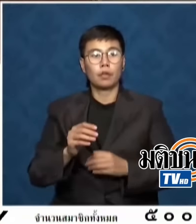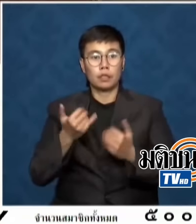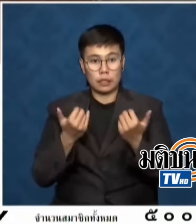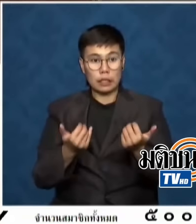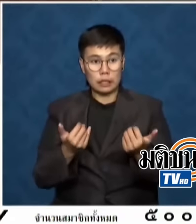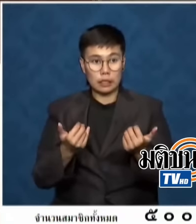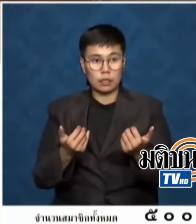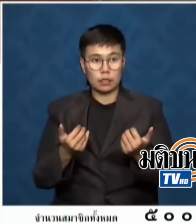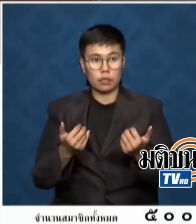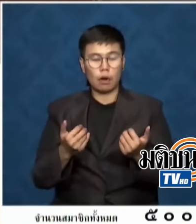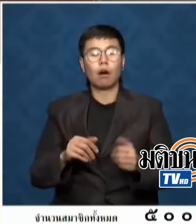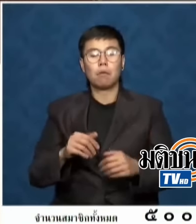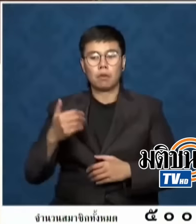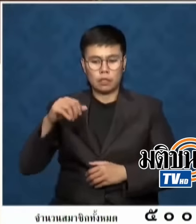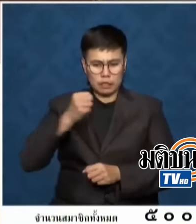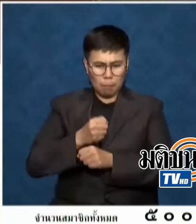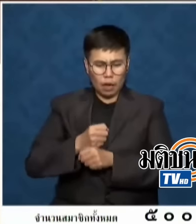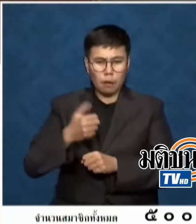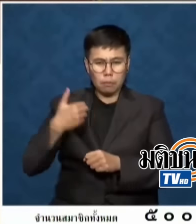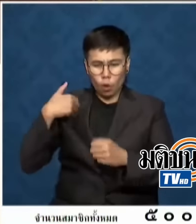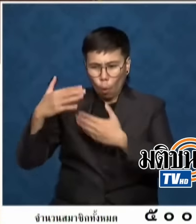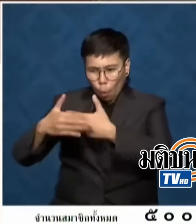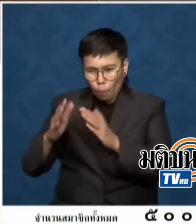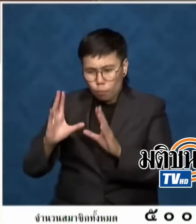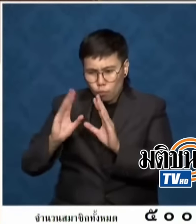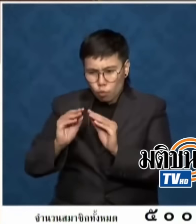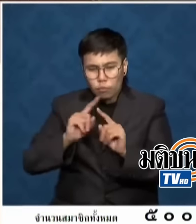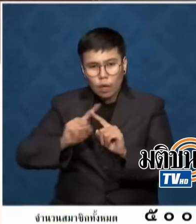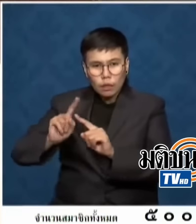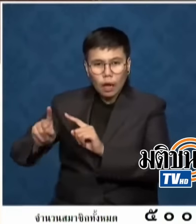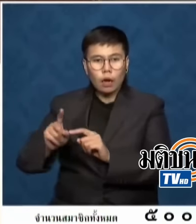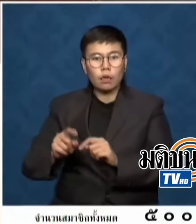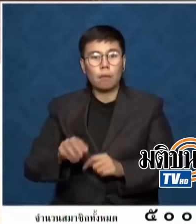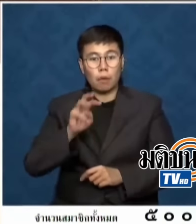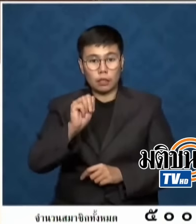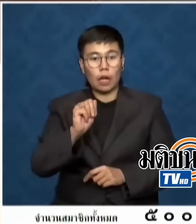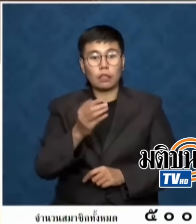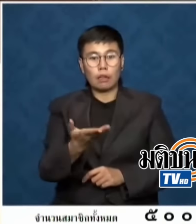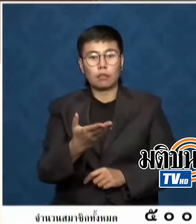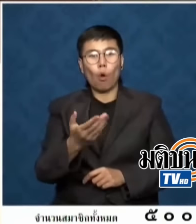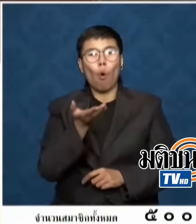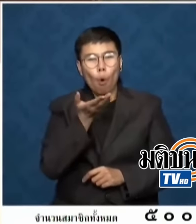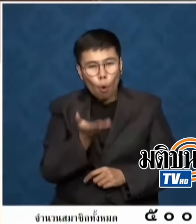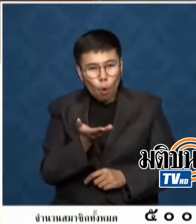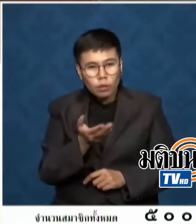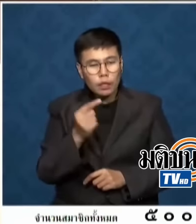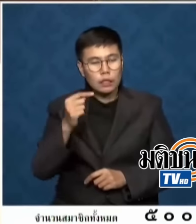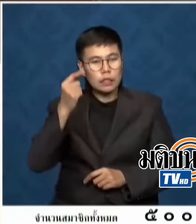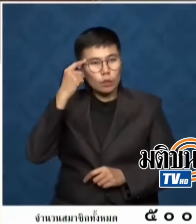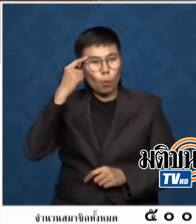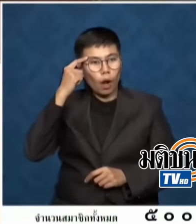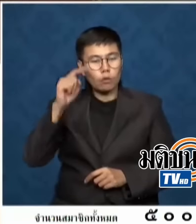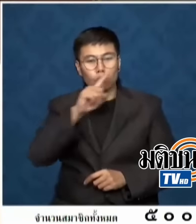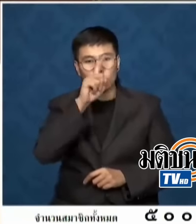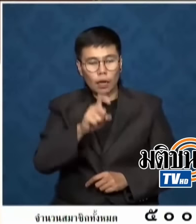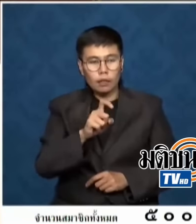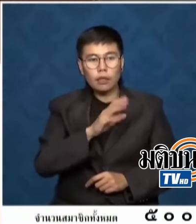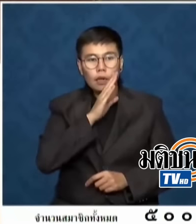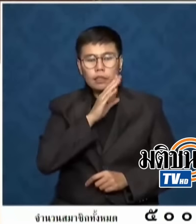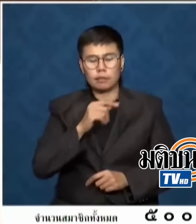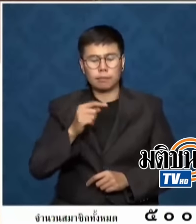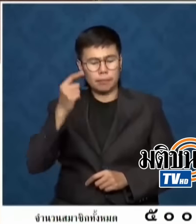าเนี่ยเรามีภาระเยอะนะครับคือมาตราที่ท่านขอเนี่ยนะครับถ้าท่านคิดว่าท่านไม่ติดใจมันก็จะเร็วนะ